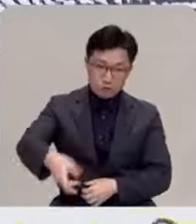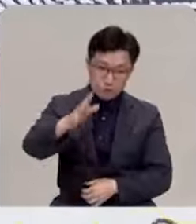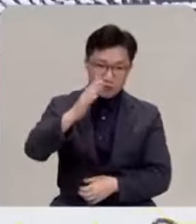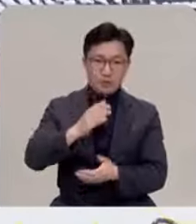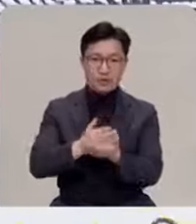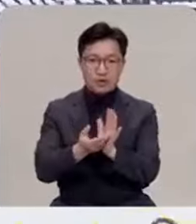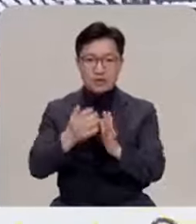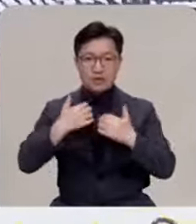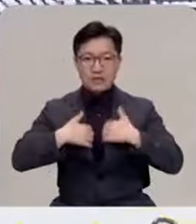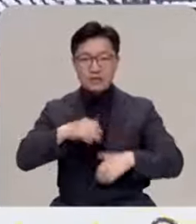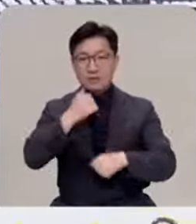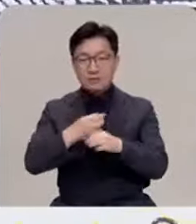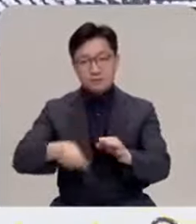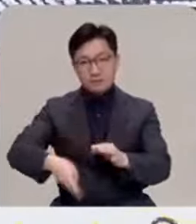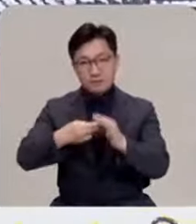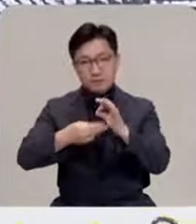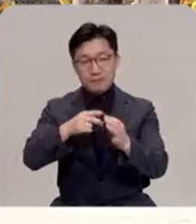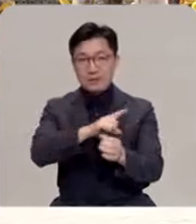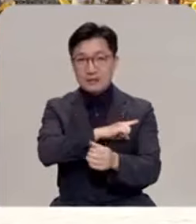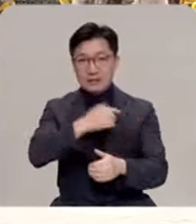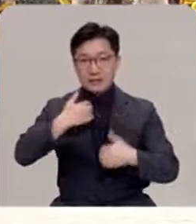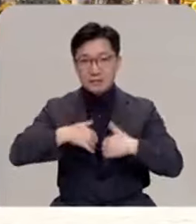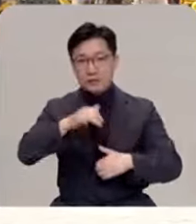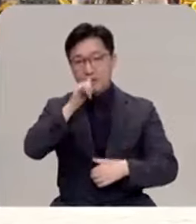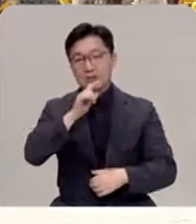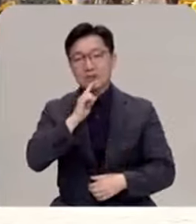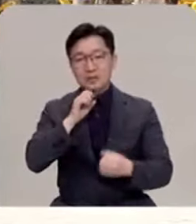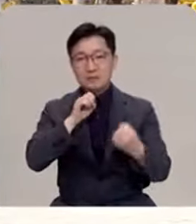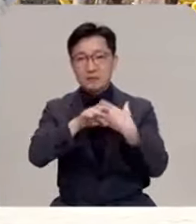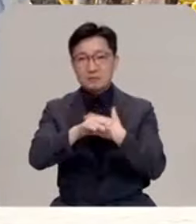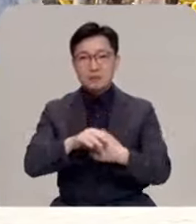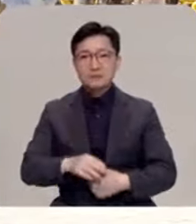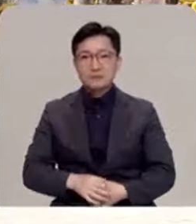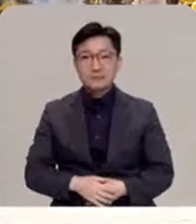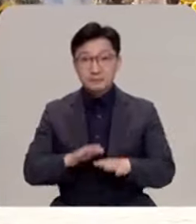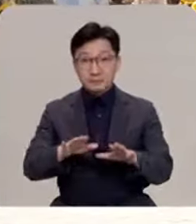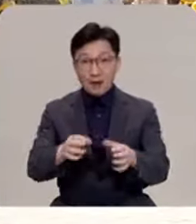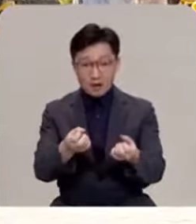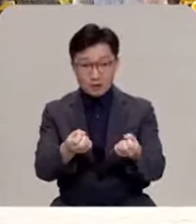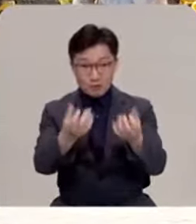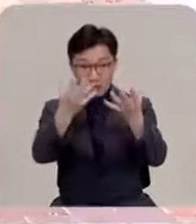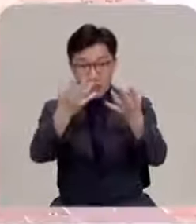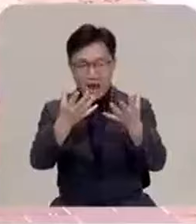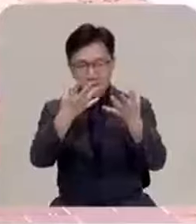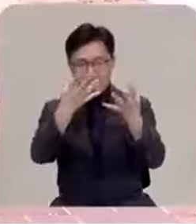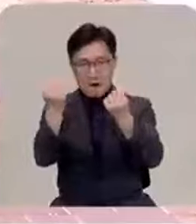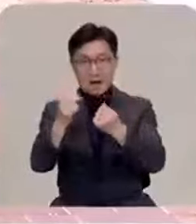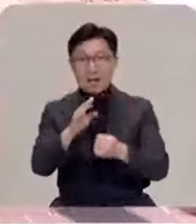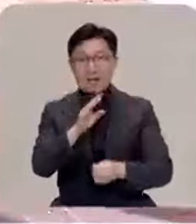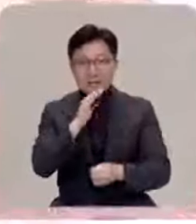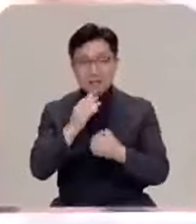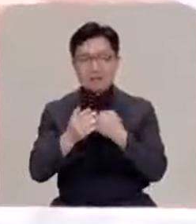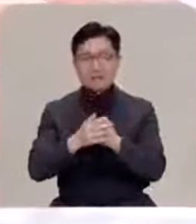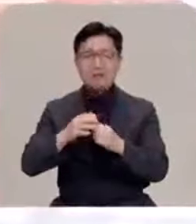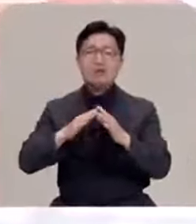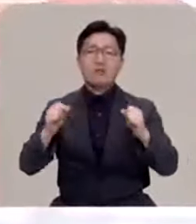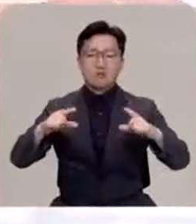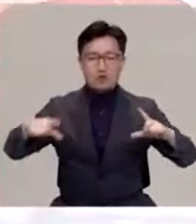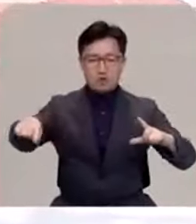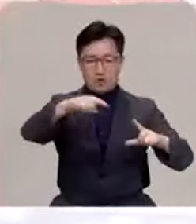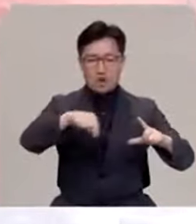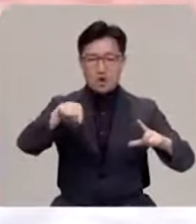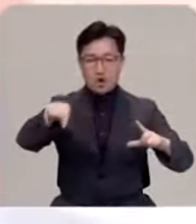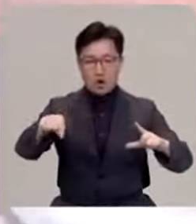그중에 제기차기가 제일 재밌었어요. 축제의 계절 가을로 접어들면서 전북 곳곳에서